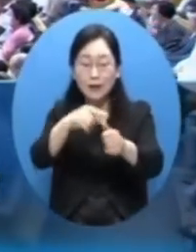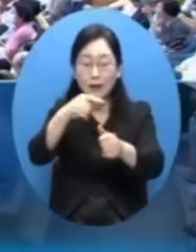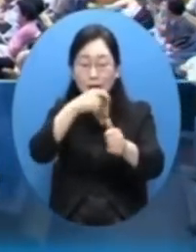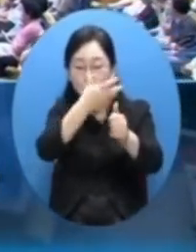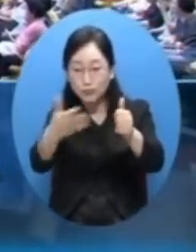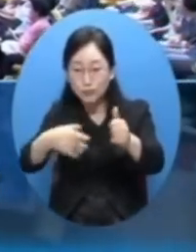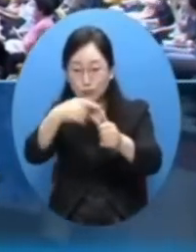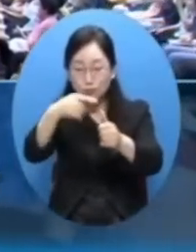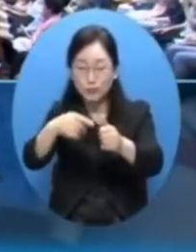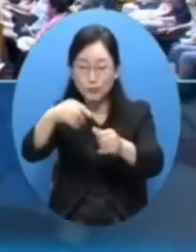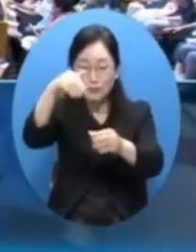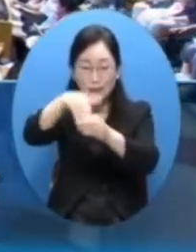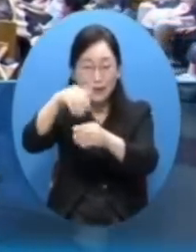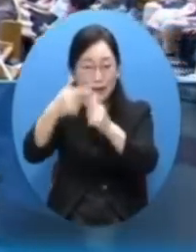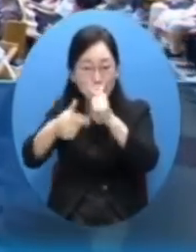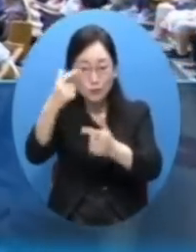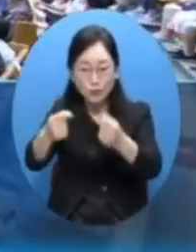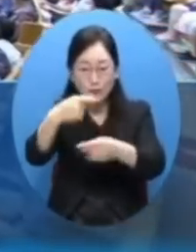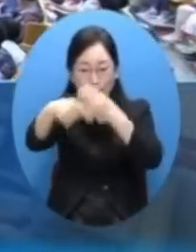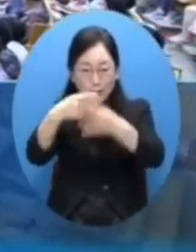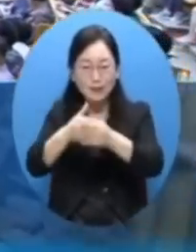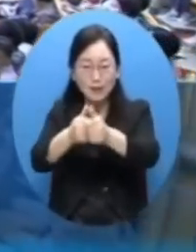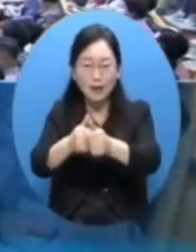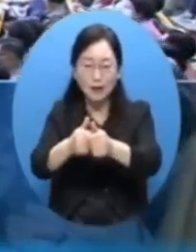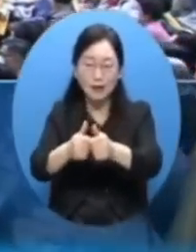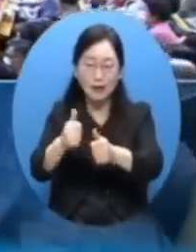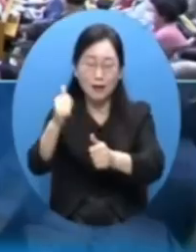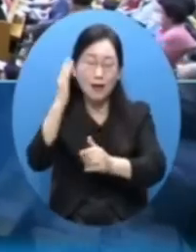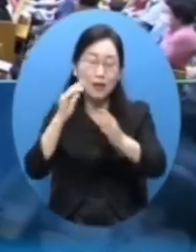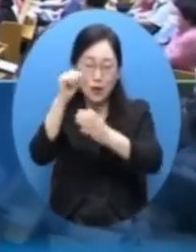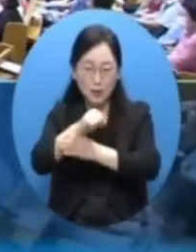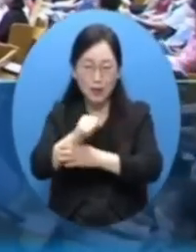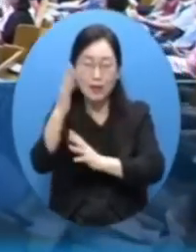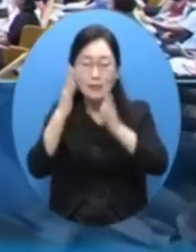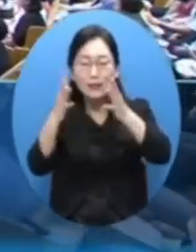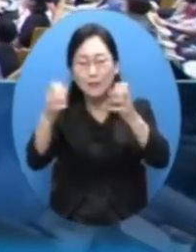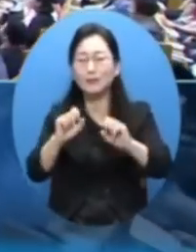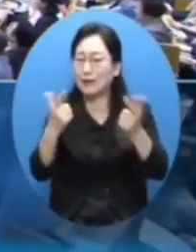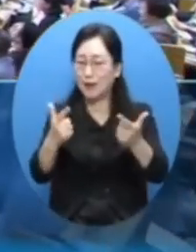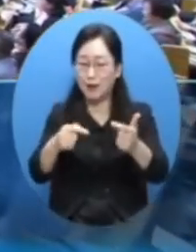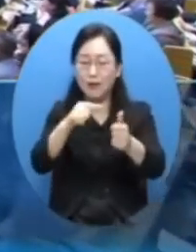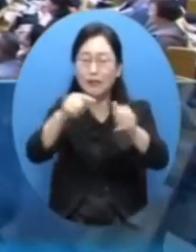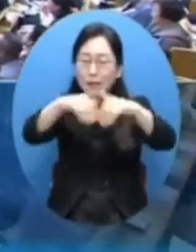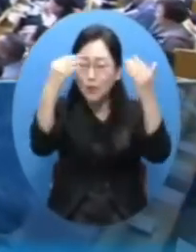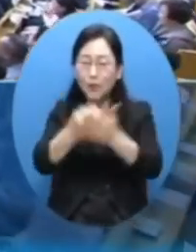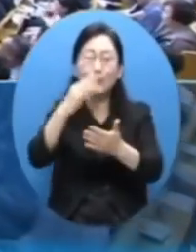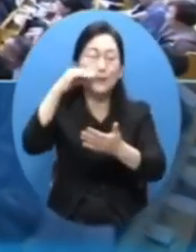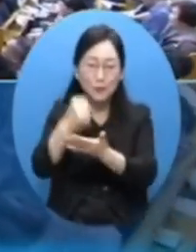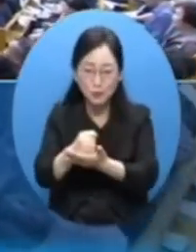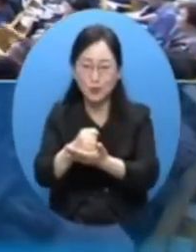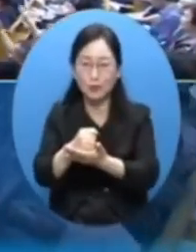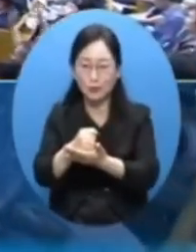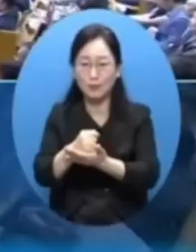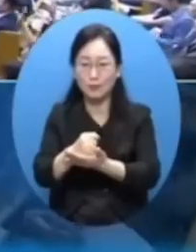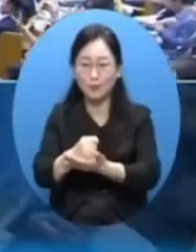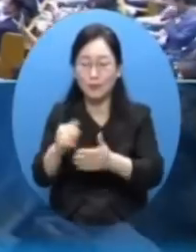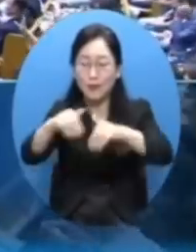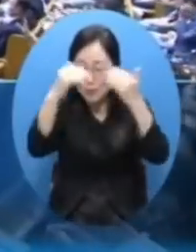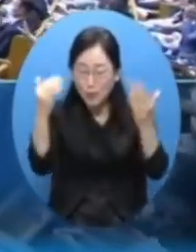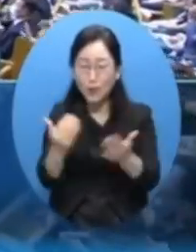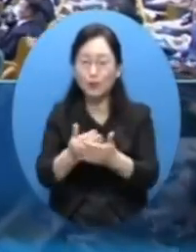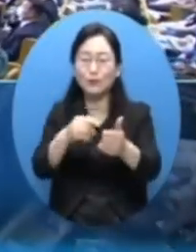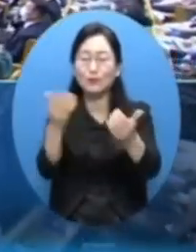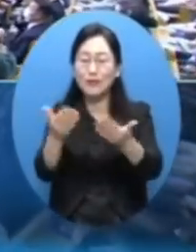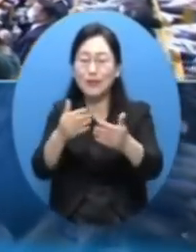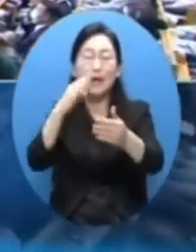열매를 맺으며 그 잎사가 마르지 아니함 같으니 그가 하는 모든 일이 다 형통하리로다. 그가 하는